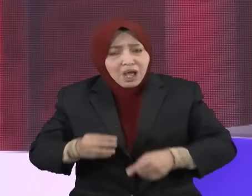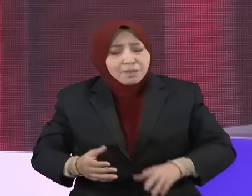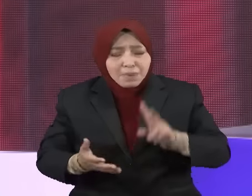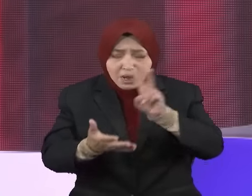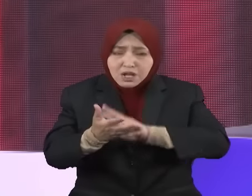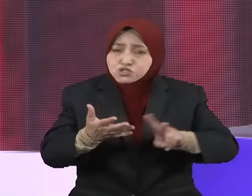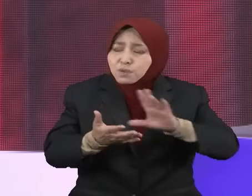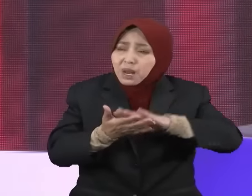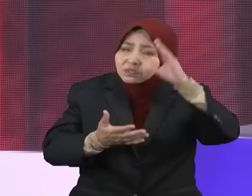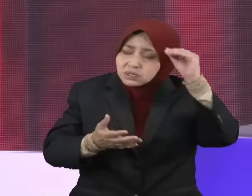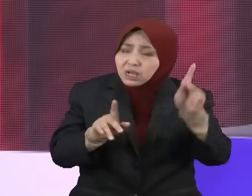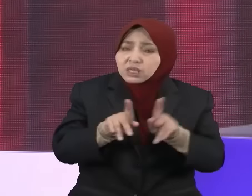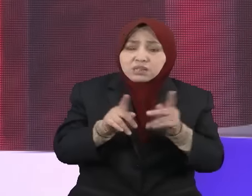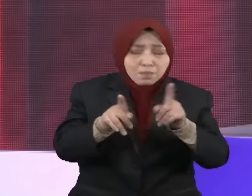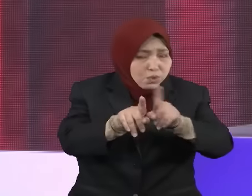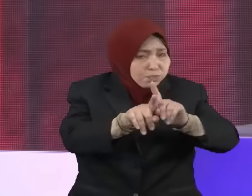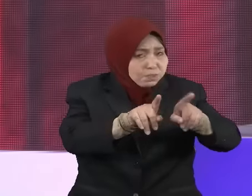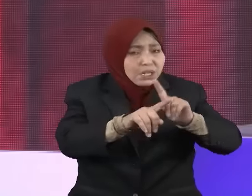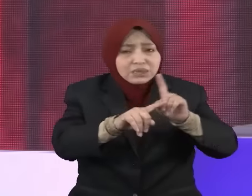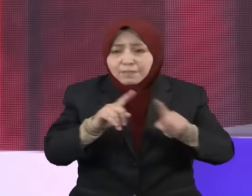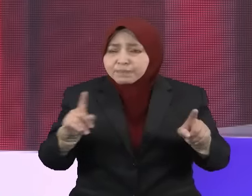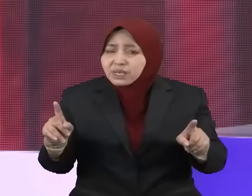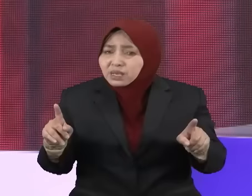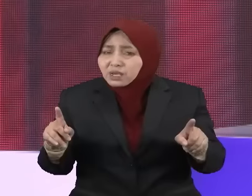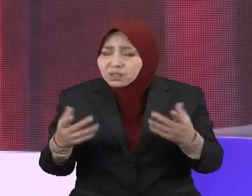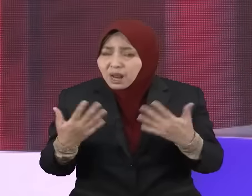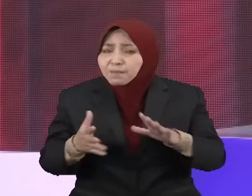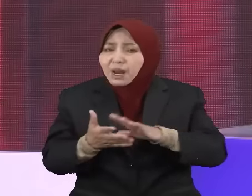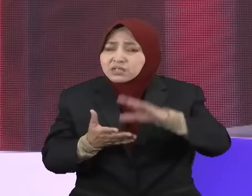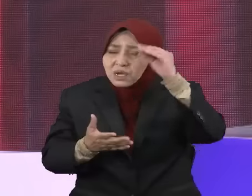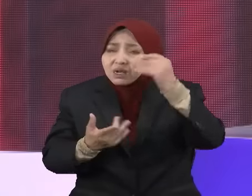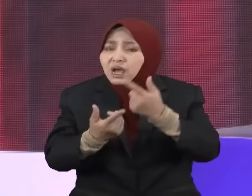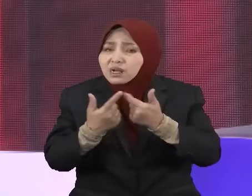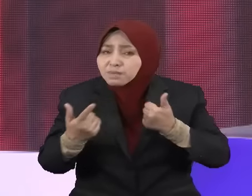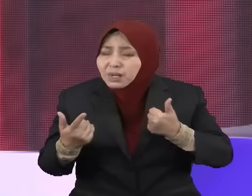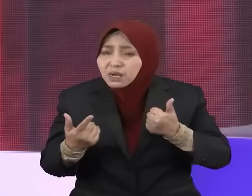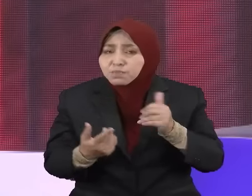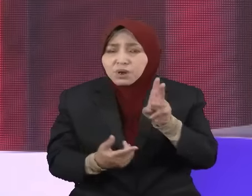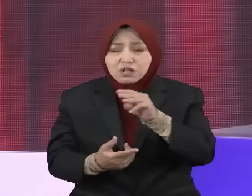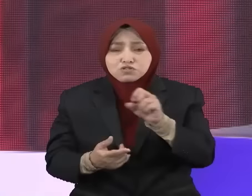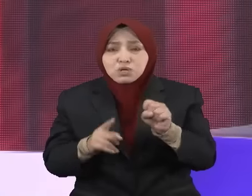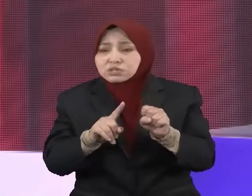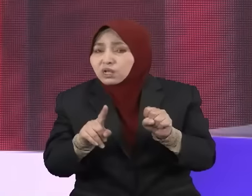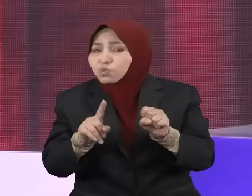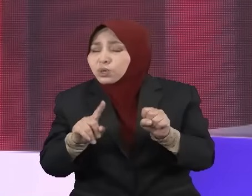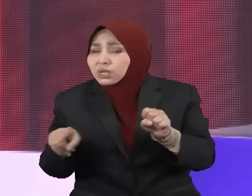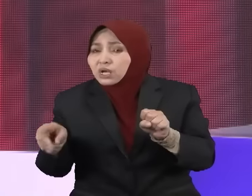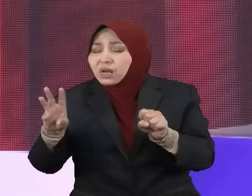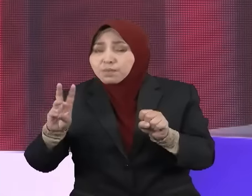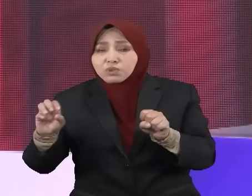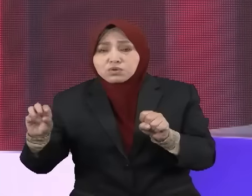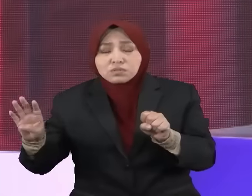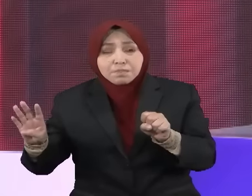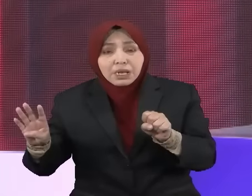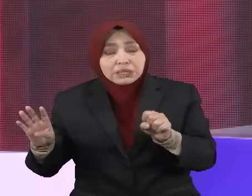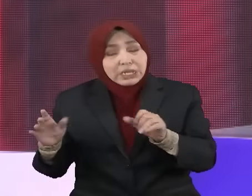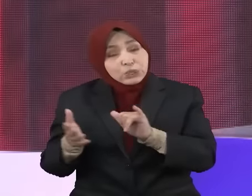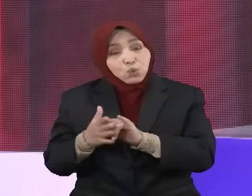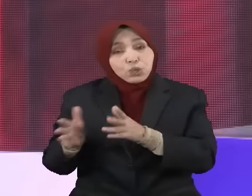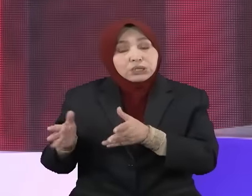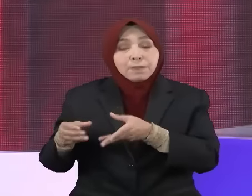okey. Ya, belajar kitab-kitab pelbagai. Tapi dah belajar ke daripada muka surat 1 sampai muka surat 604? Dia kata yang itu